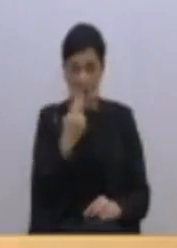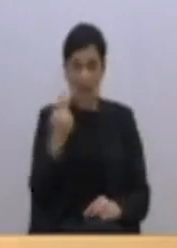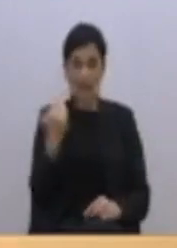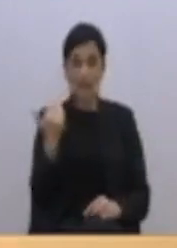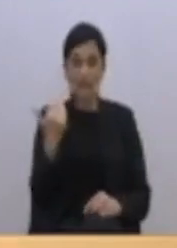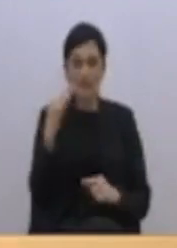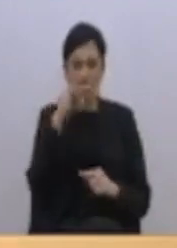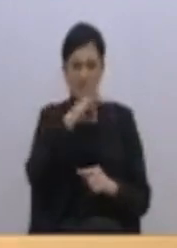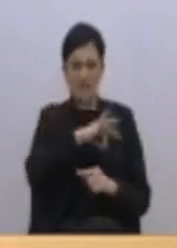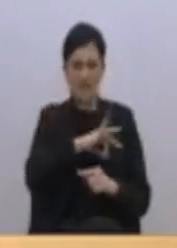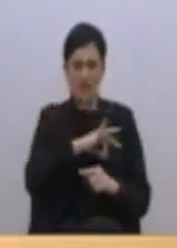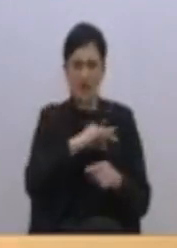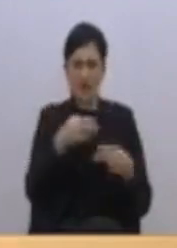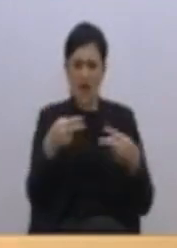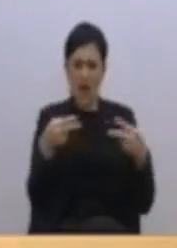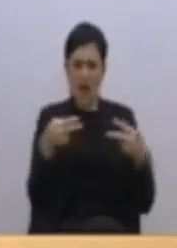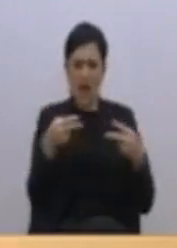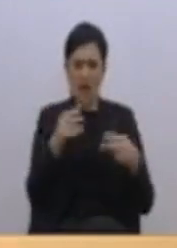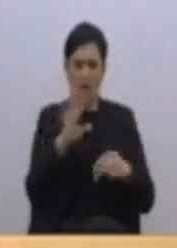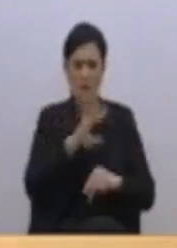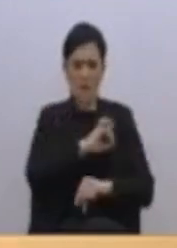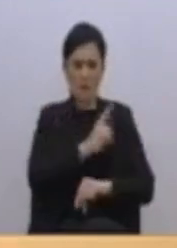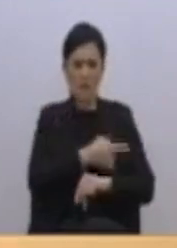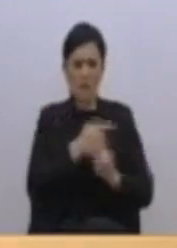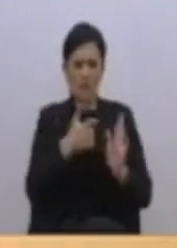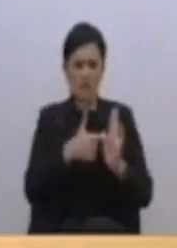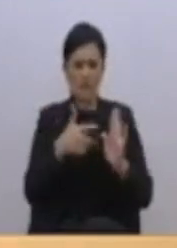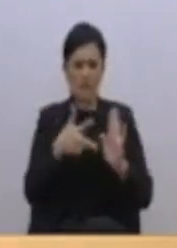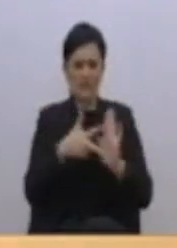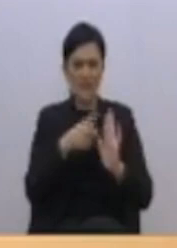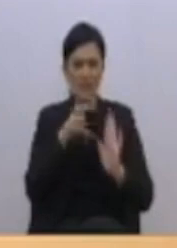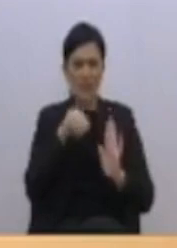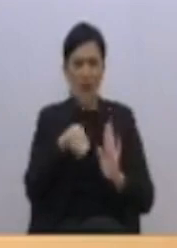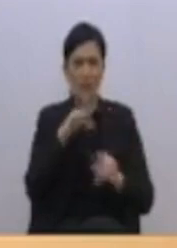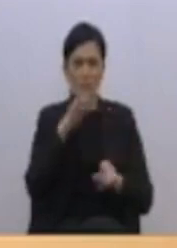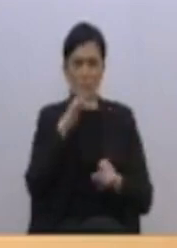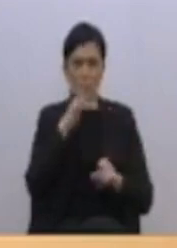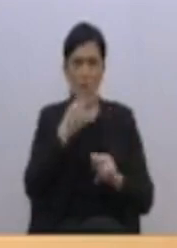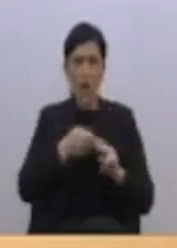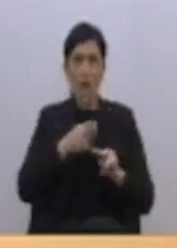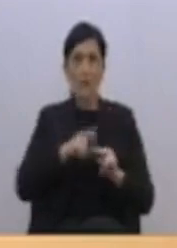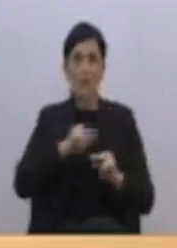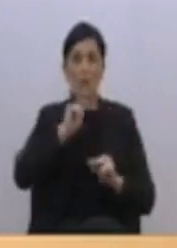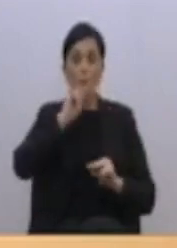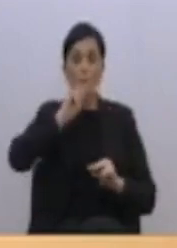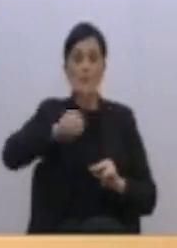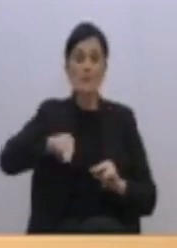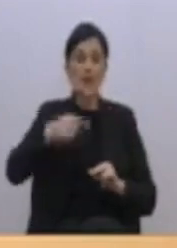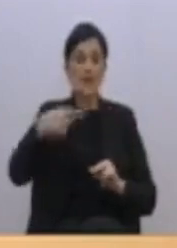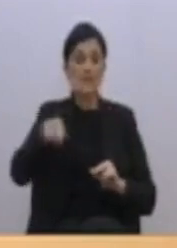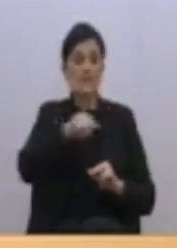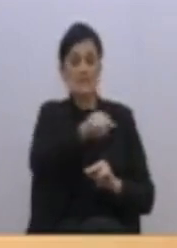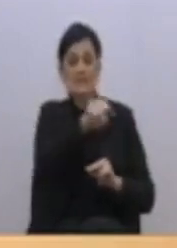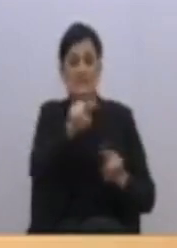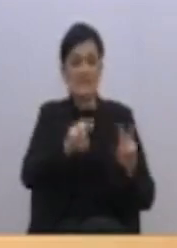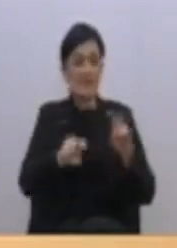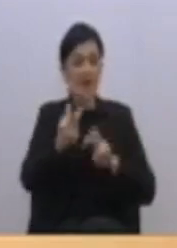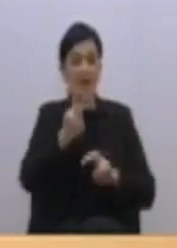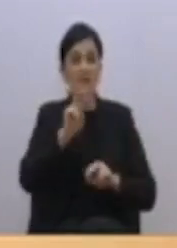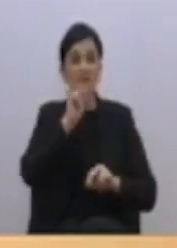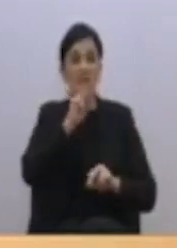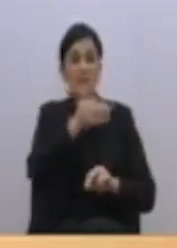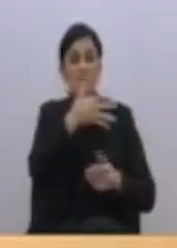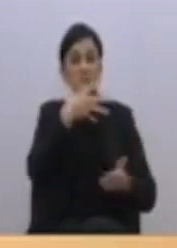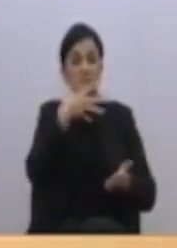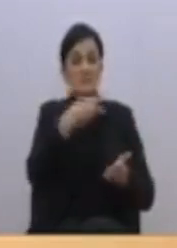გამოიყენეთ არაპროპორციული ძალა 7-8 მარტის მოვლენებზე. ამიტომ დამნაშავეებს სხვაგან ნუეძებთ, დამნაშავეები ეძებეთ